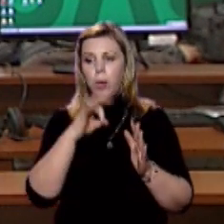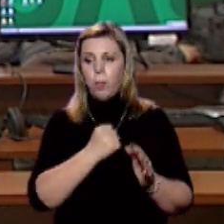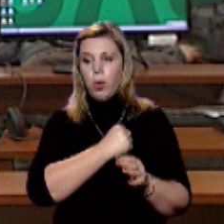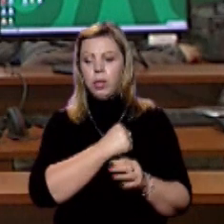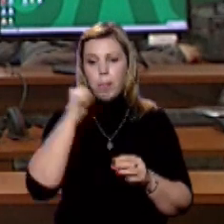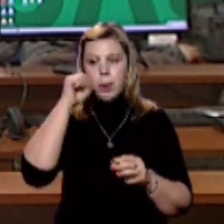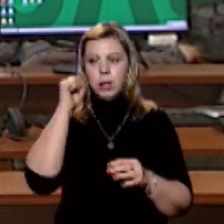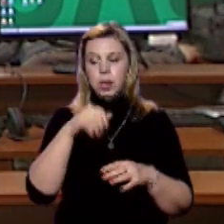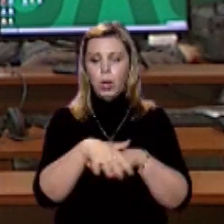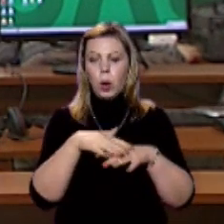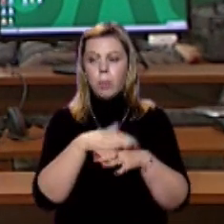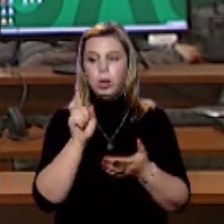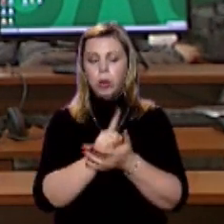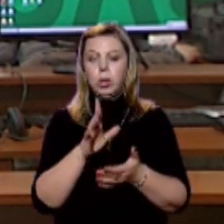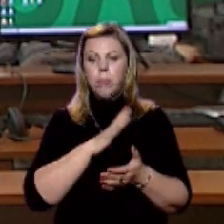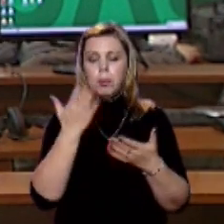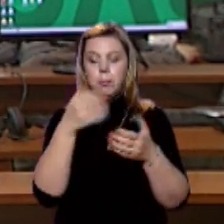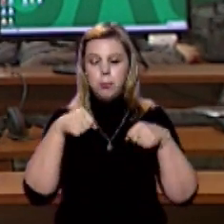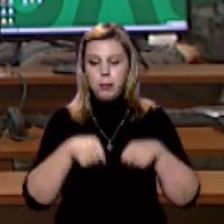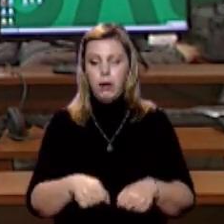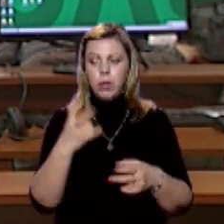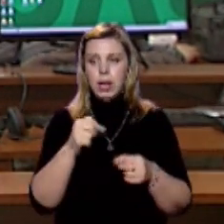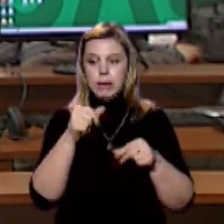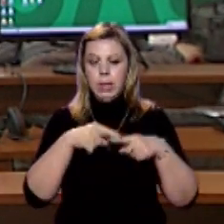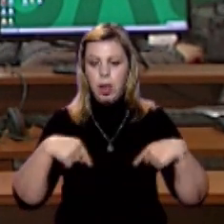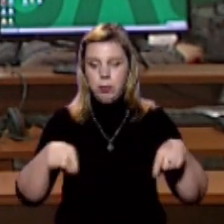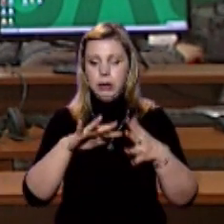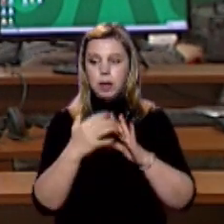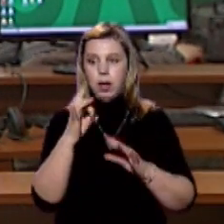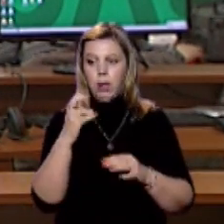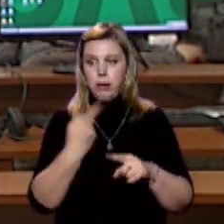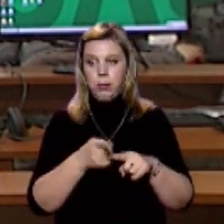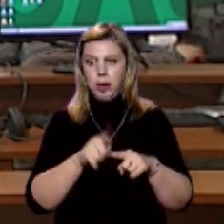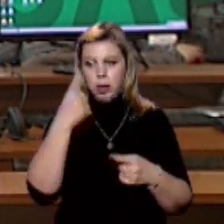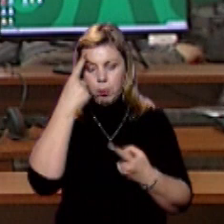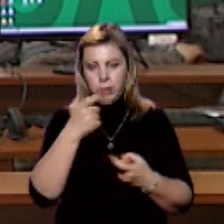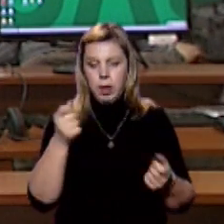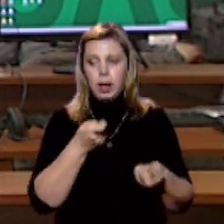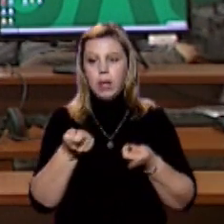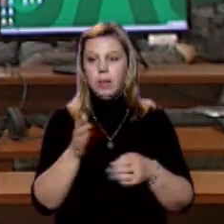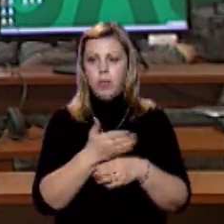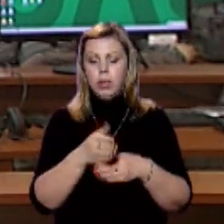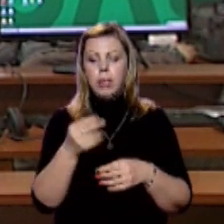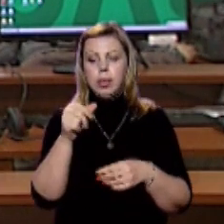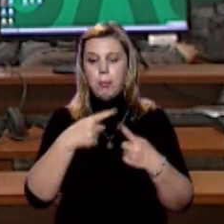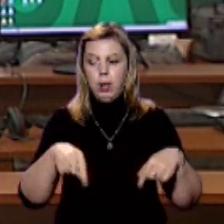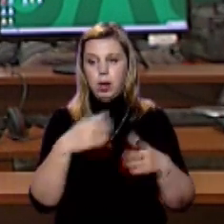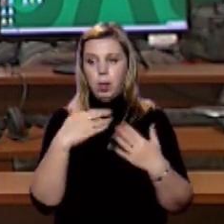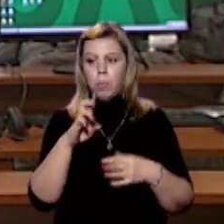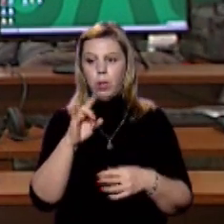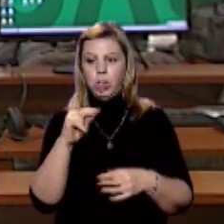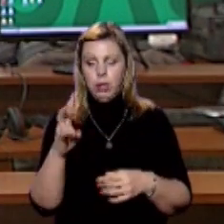пайовиків Баранинської громади мають державне право власності на землі сільської ради. Про це нам повідомив керівник відділу земельних відносин